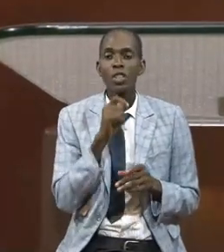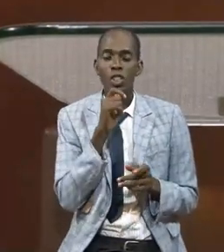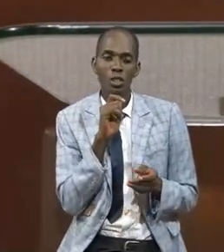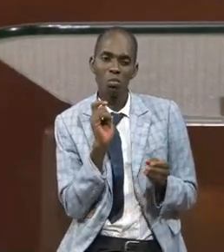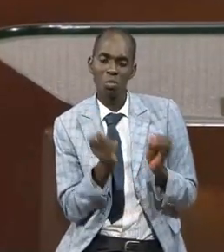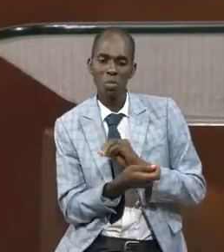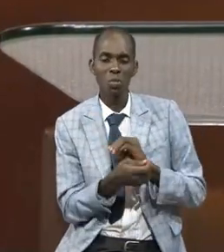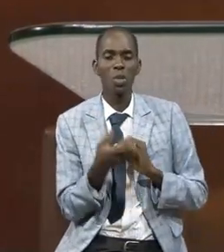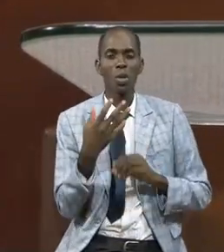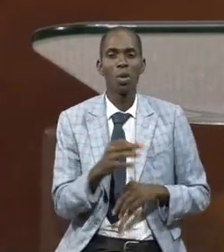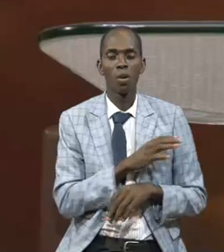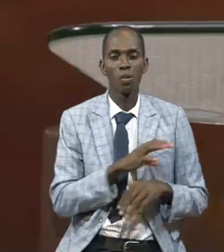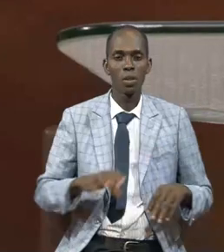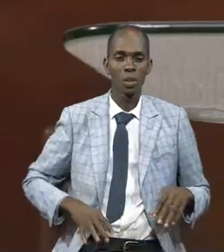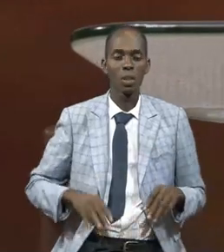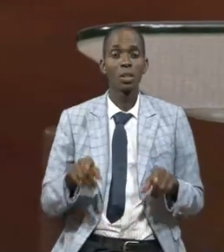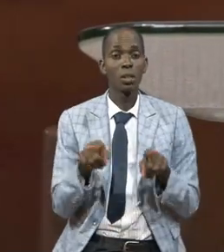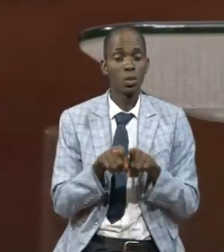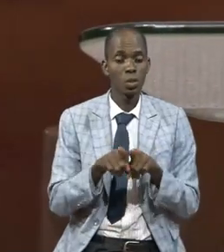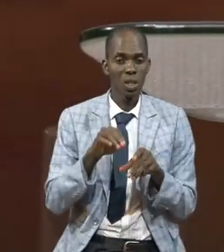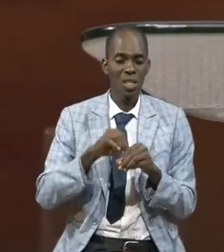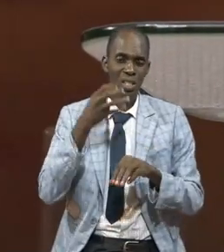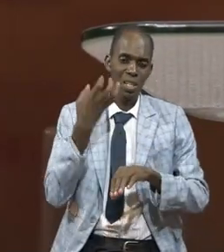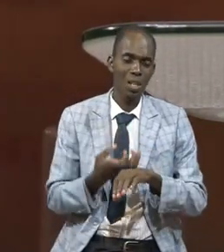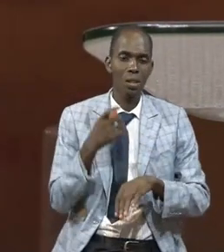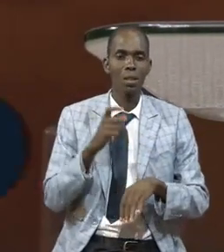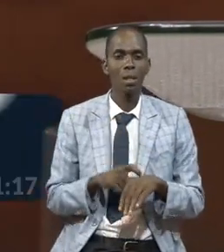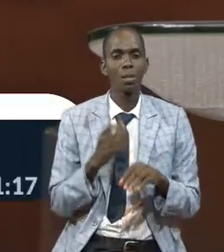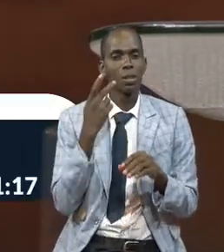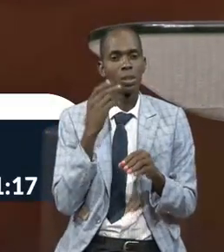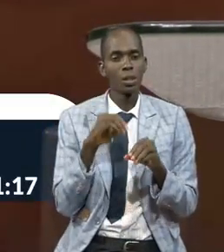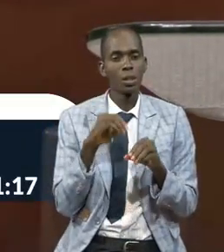en temps difficile. Nous allons à Jean,